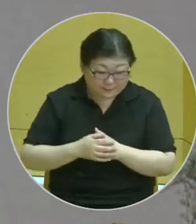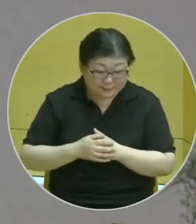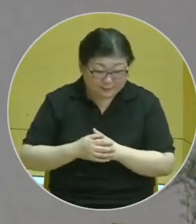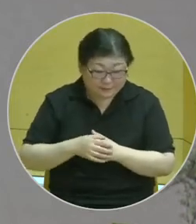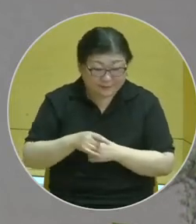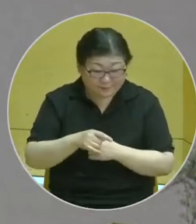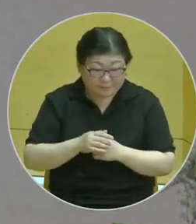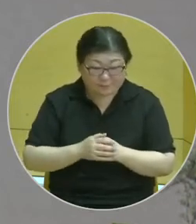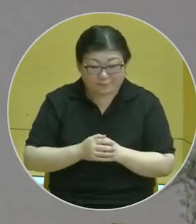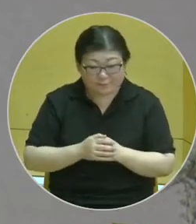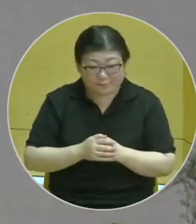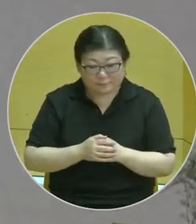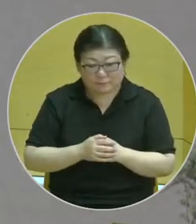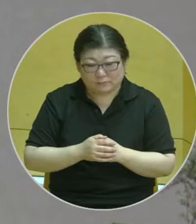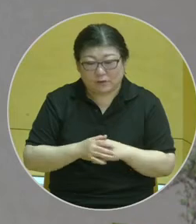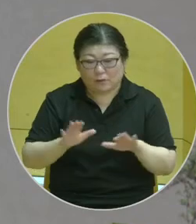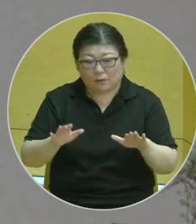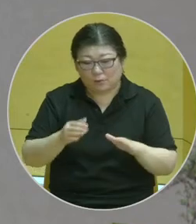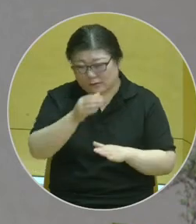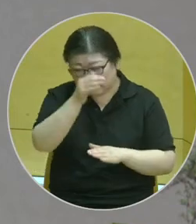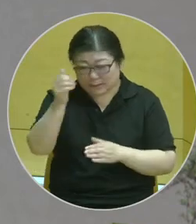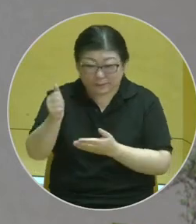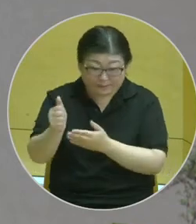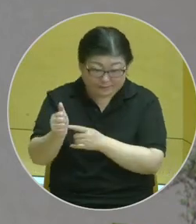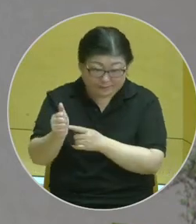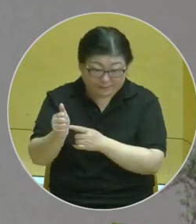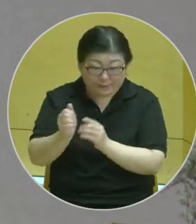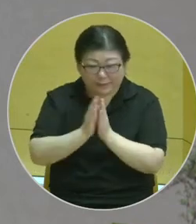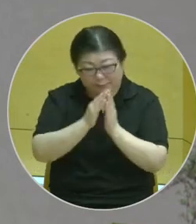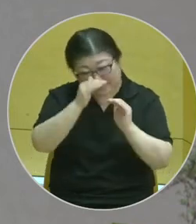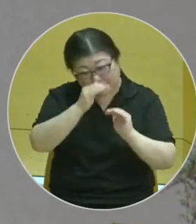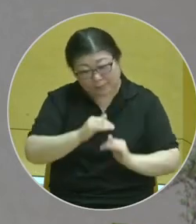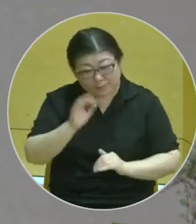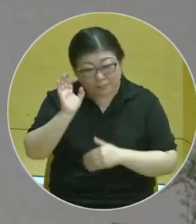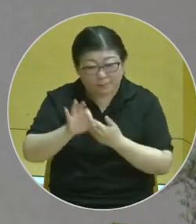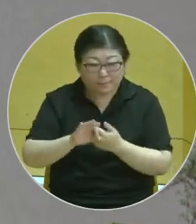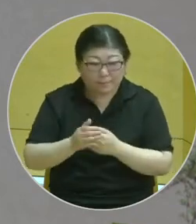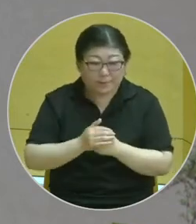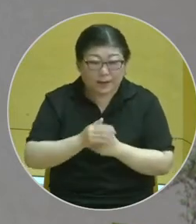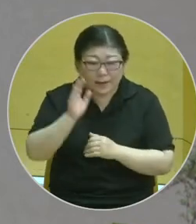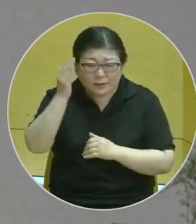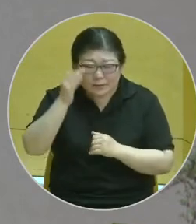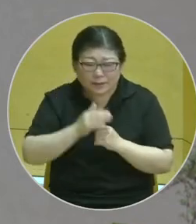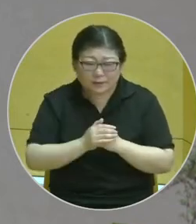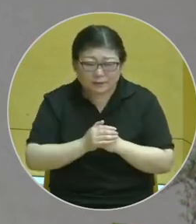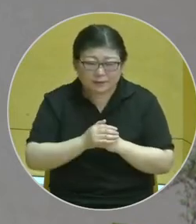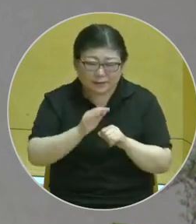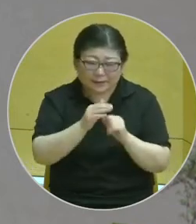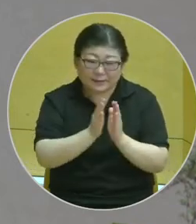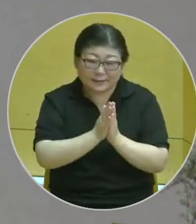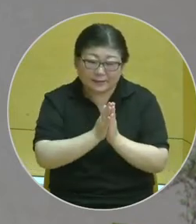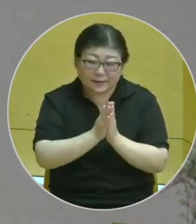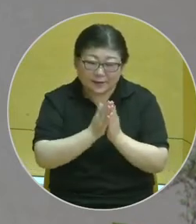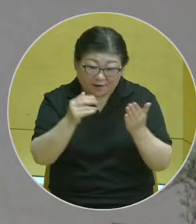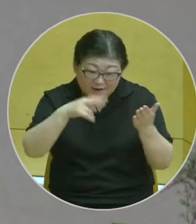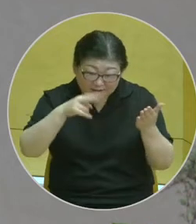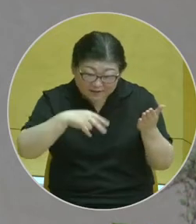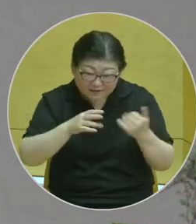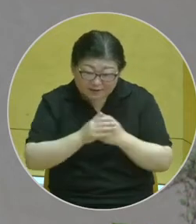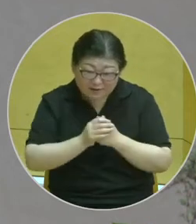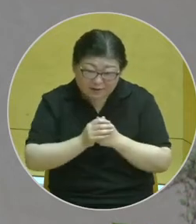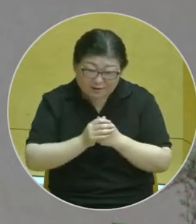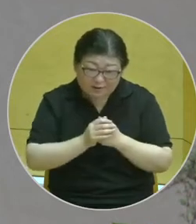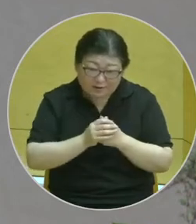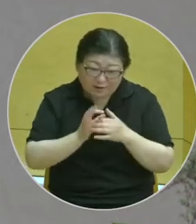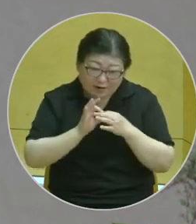아니겠어 오늘 우리 장관님 기도하실 때 최근에 읽은 성경 말씀이 줄줄줄 깨져서 나오는 거예요 내 장로님 키도